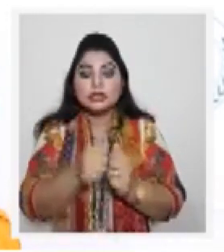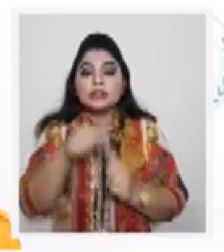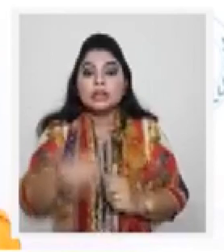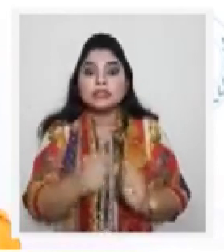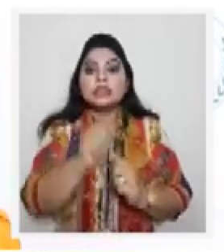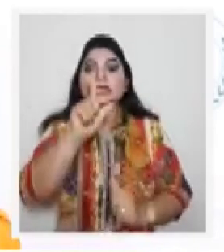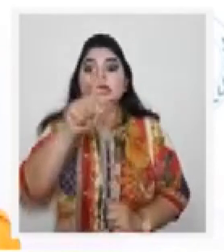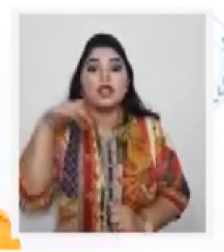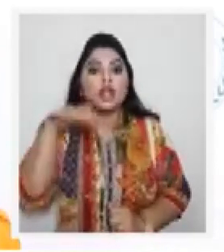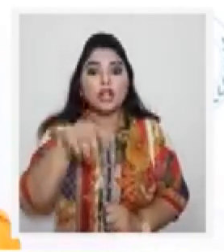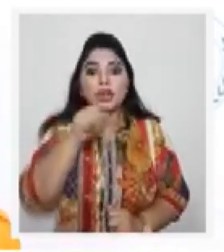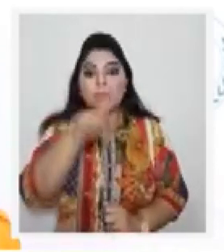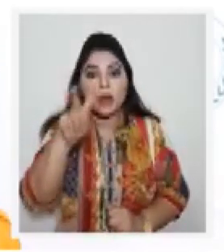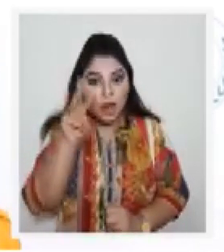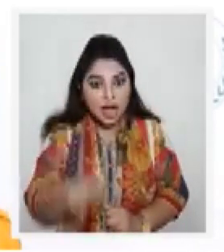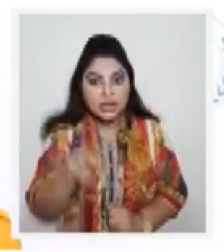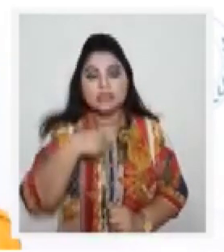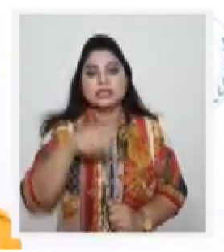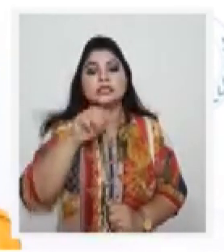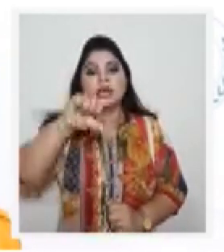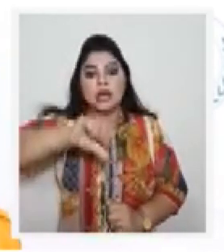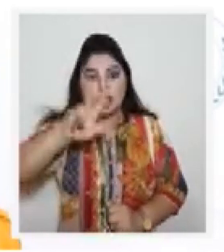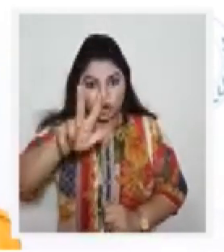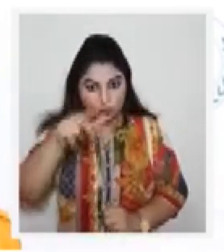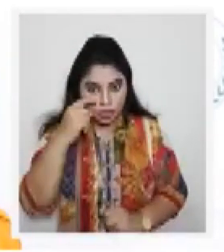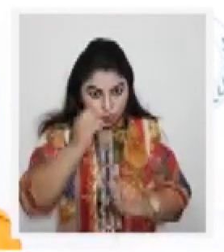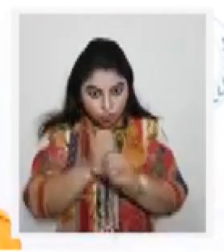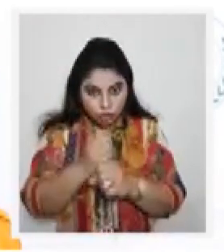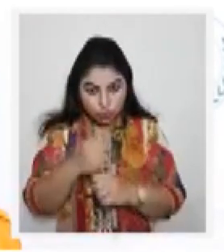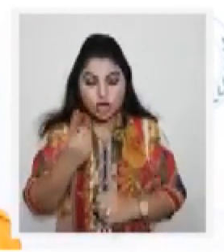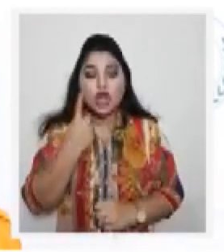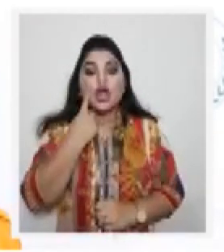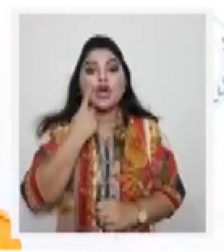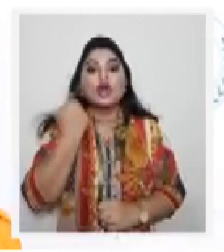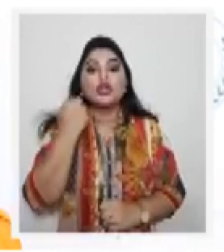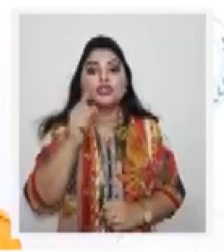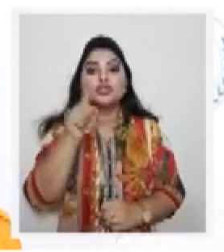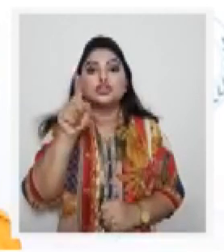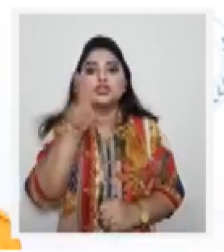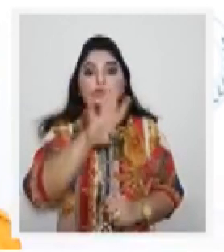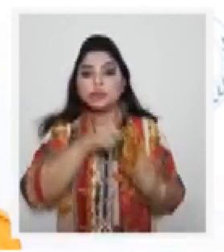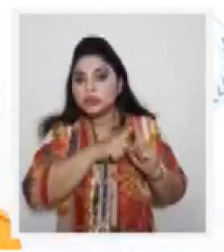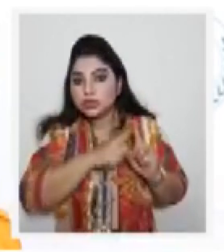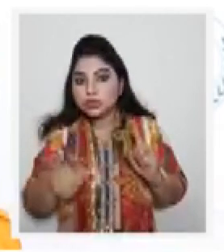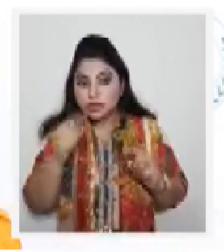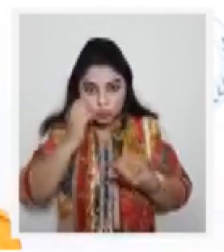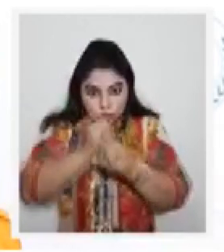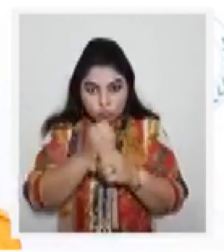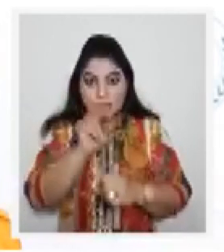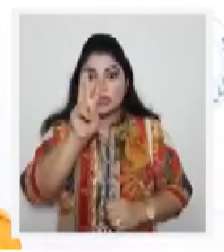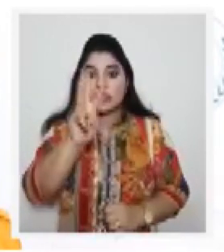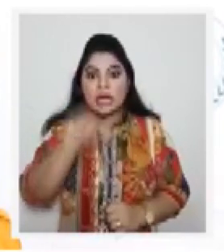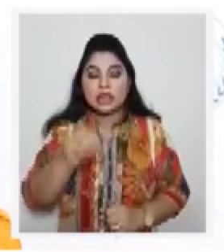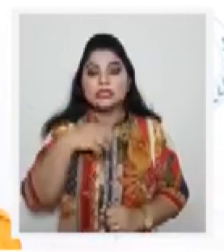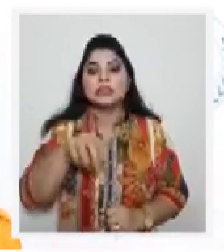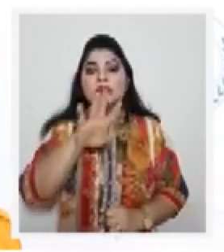15,157টি পূর্বের নমুনা সহ। এ পর্যন্ত পরীক্ষা হয়েছে 712,098টি নমুনা এবং